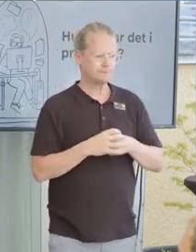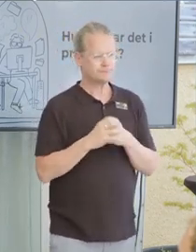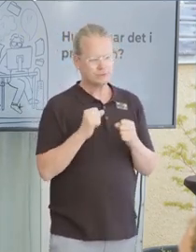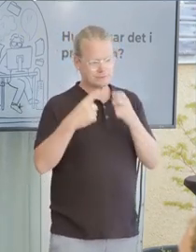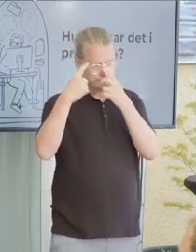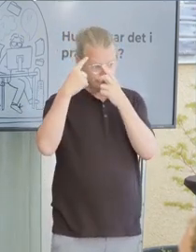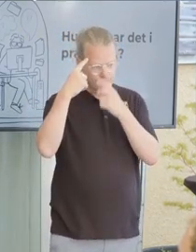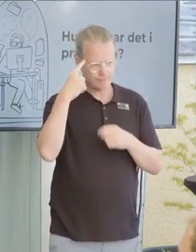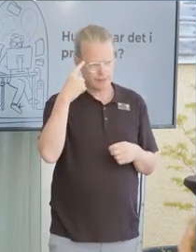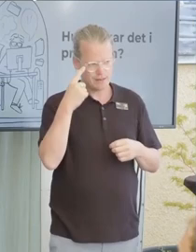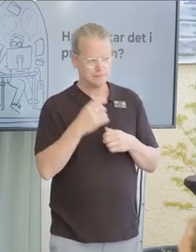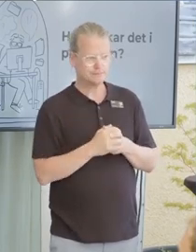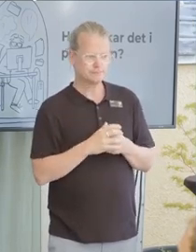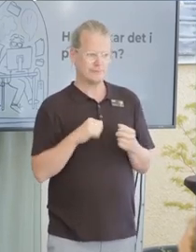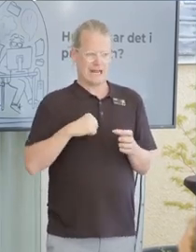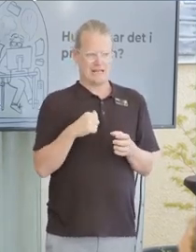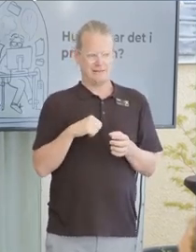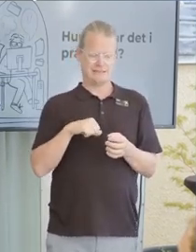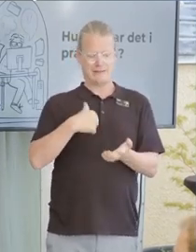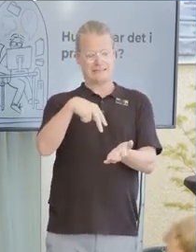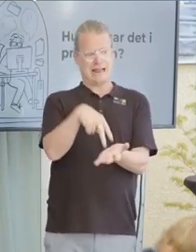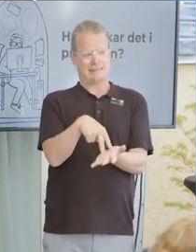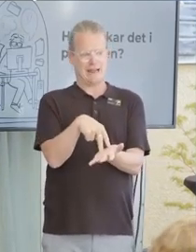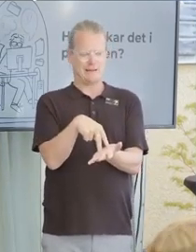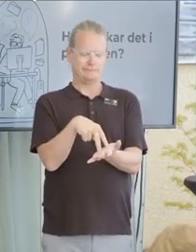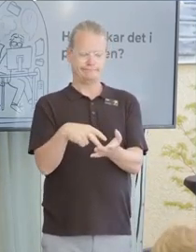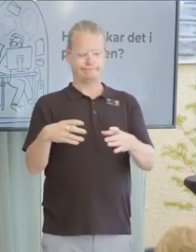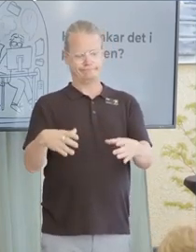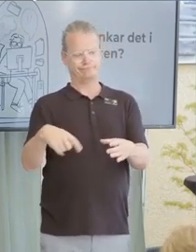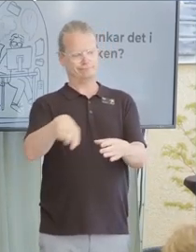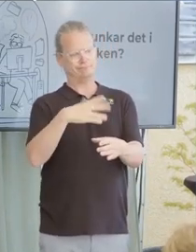ett självständighetsområde, en självständighetsfråga att